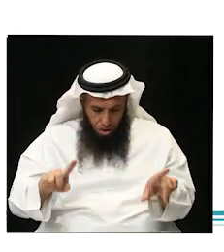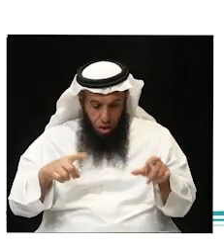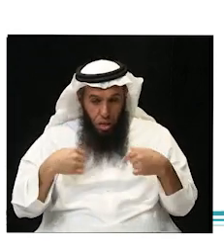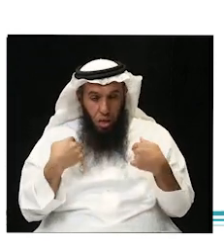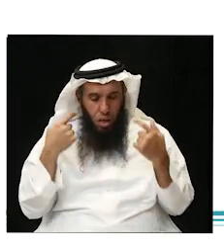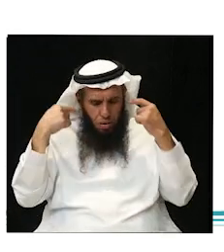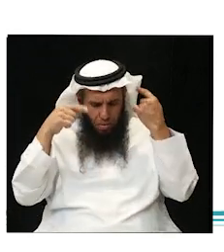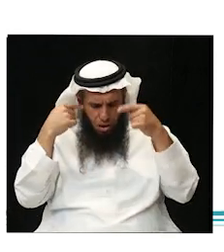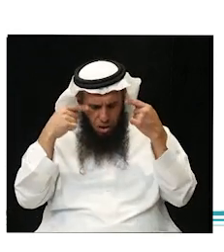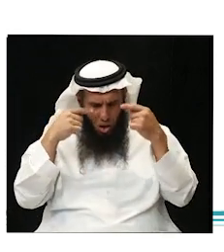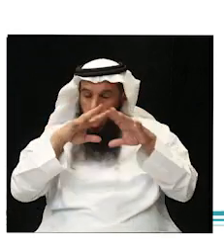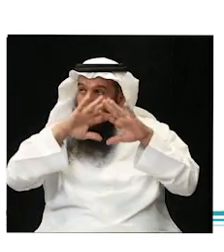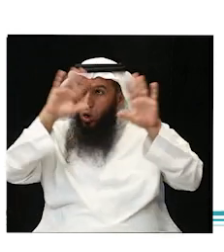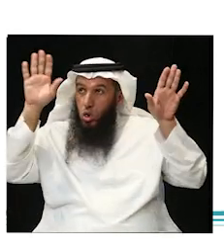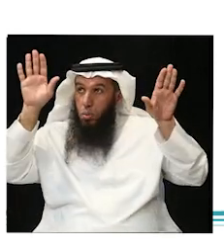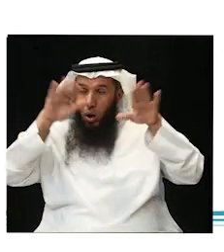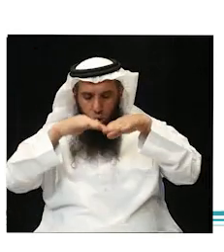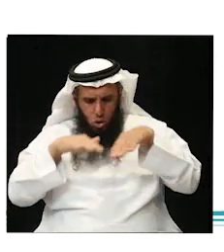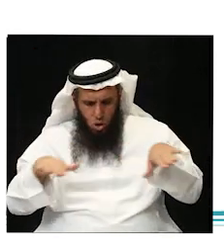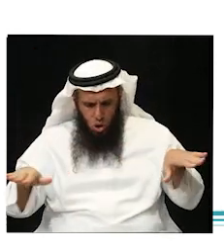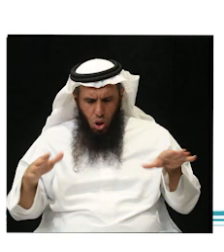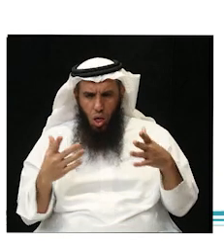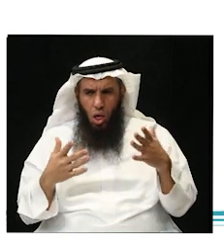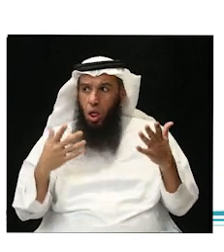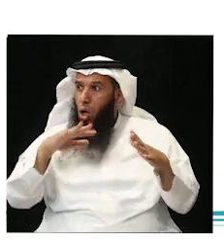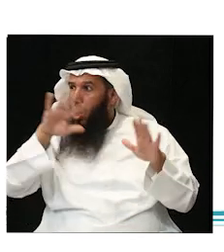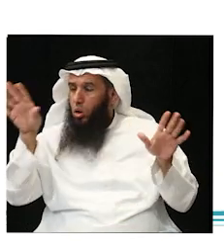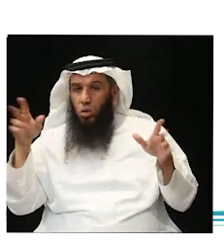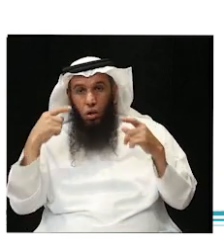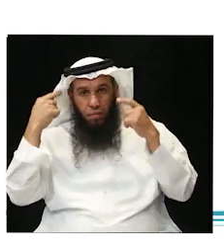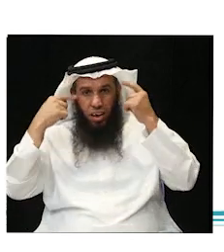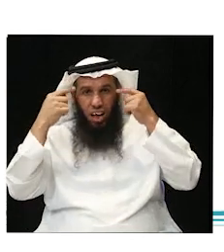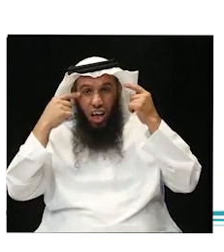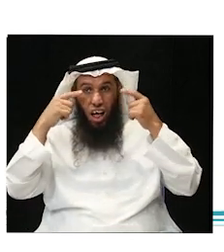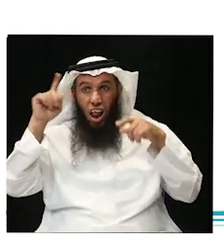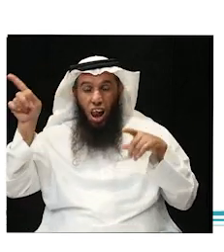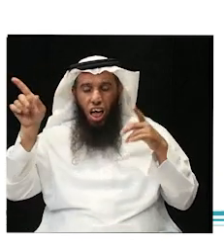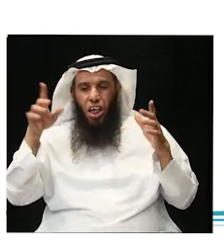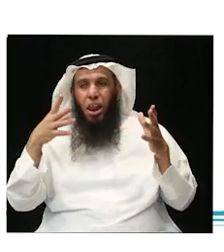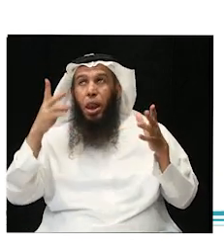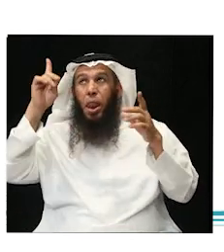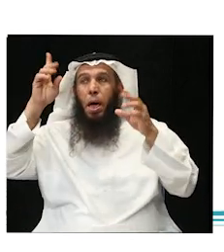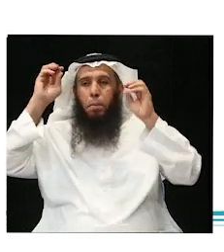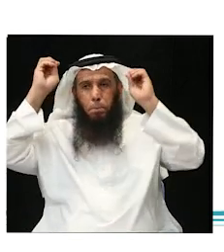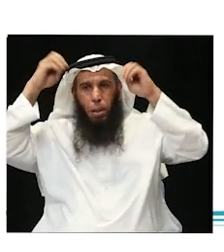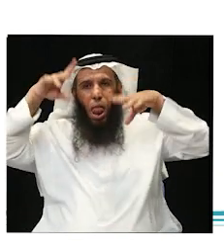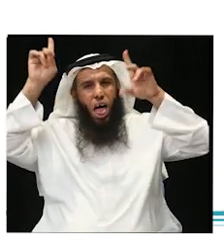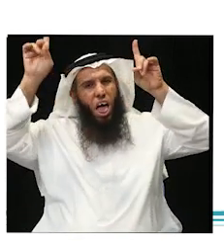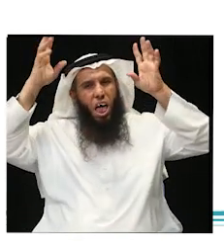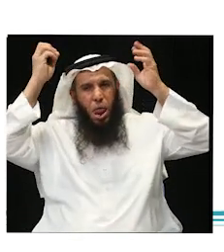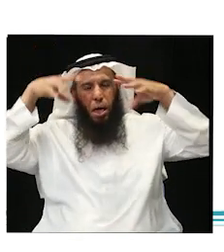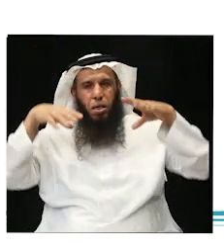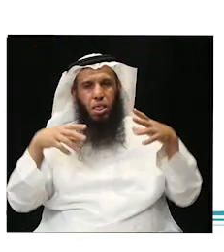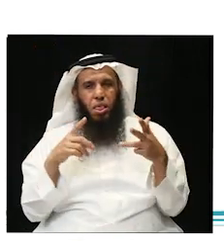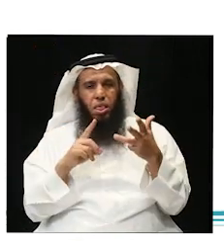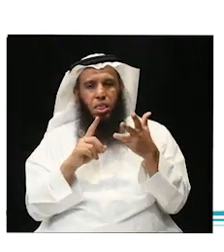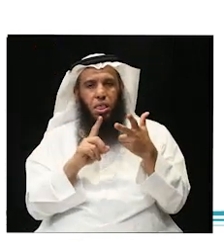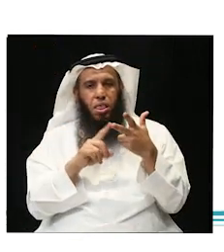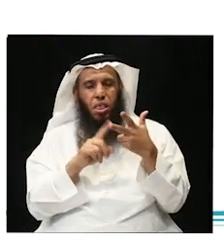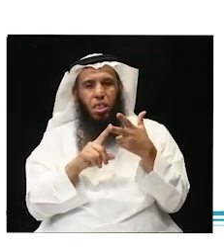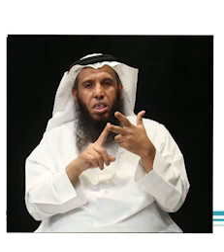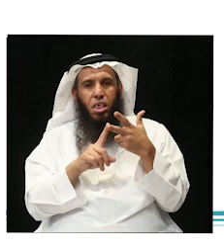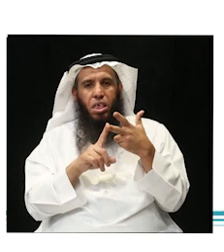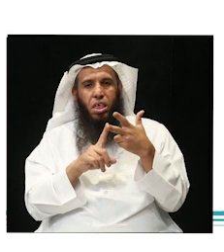هداه للإسلام، أن هداه للإسلام وجعله في أحسن تقويم. هدانا الله سبحانه وتعالى هذا الإسلام وهذا